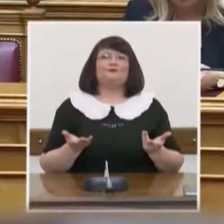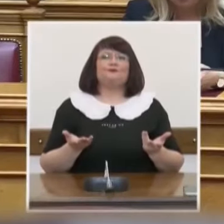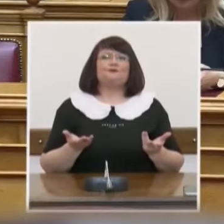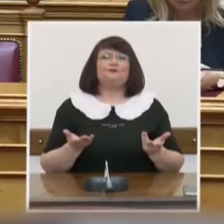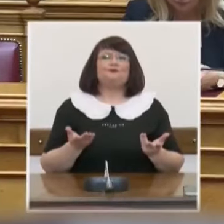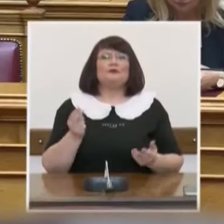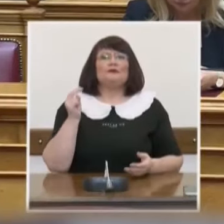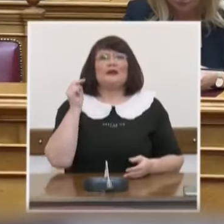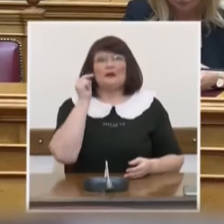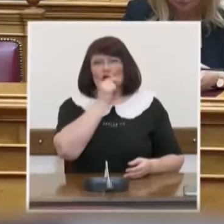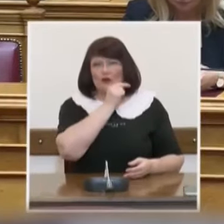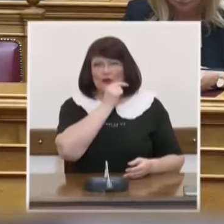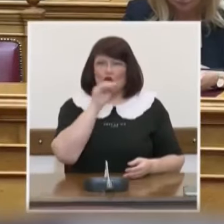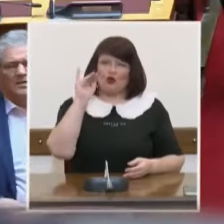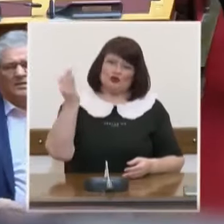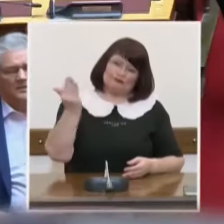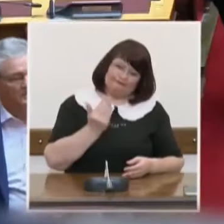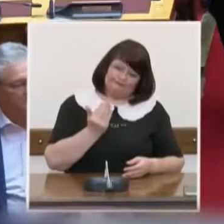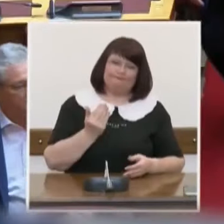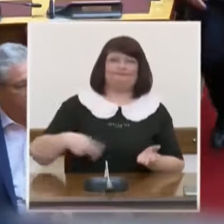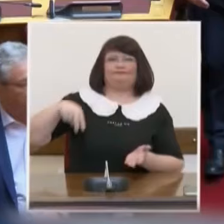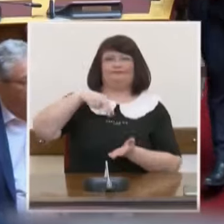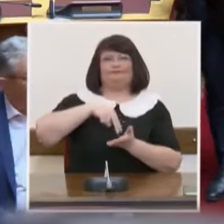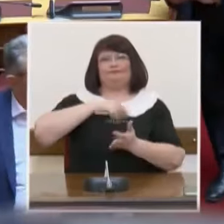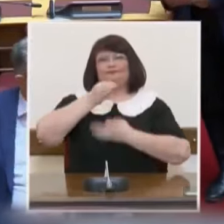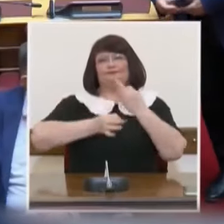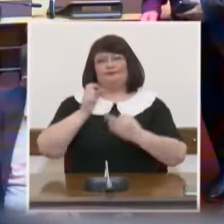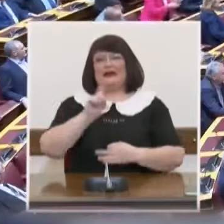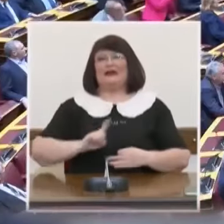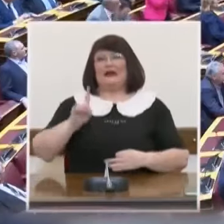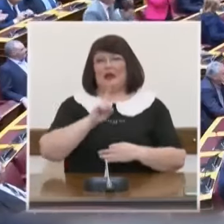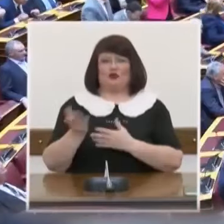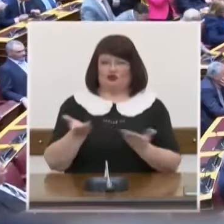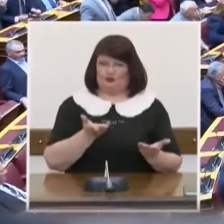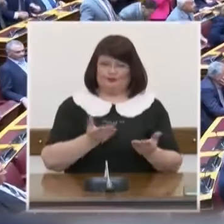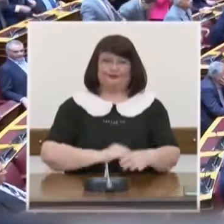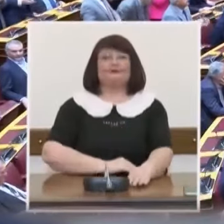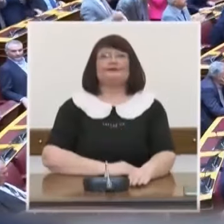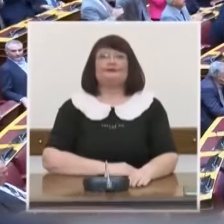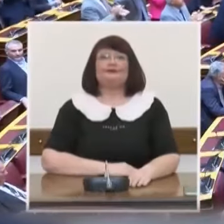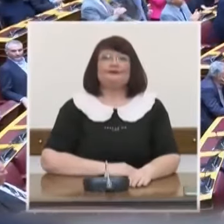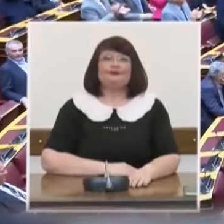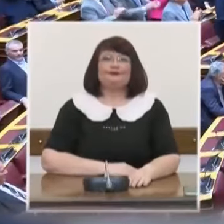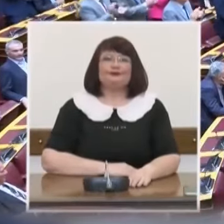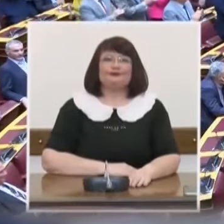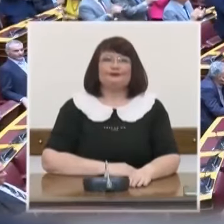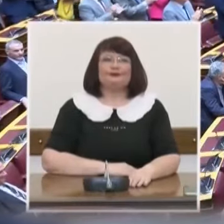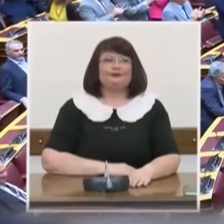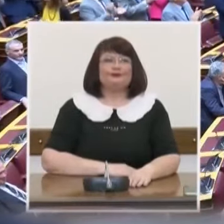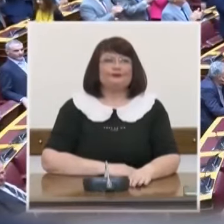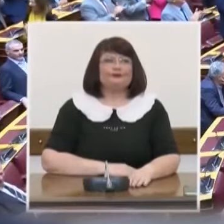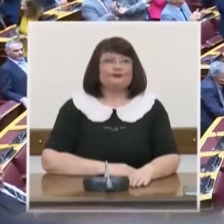Σφοδρή αντιπαράθεση των πολιτικών αρχηγών στη Βουλή για την ακρίβεια. Ποιος ευθύνεται για την εκτείναξη των τιμών, τι είπε ο Πρωθυπουργός, πώς απάντησε η